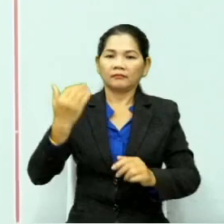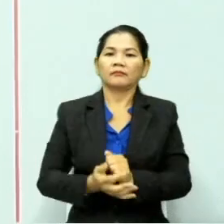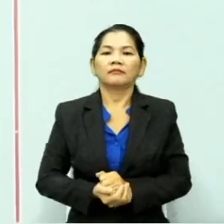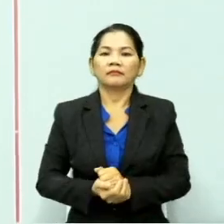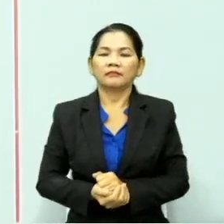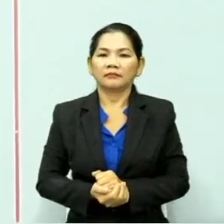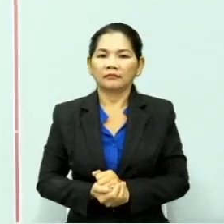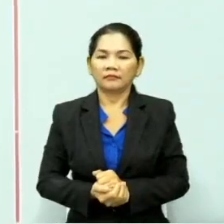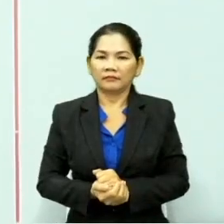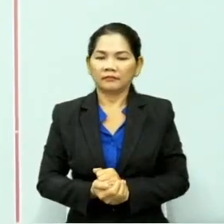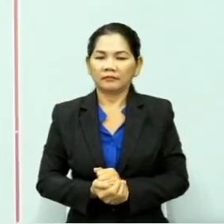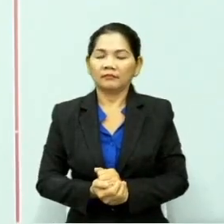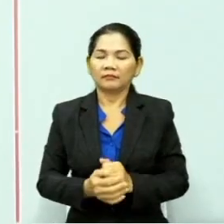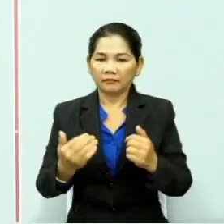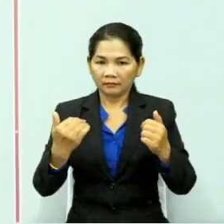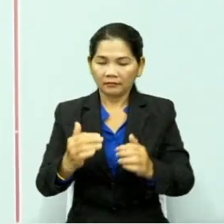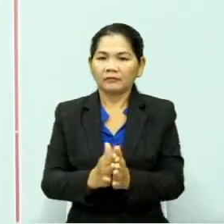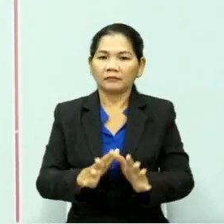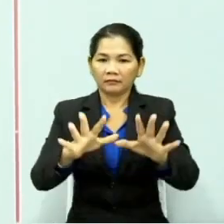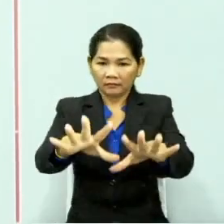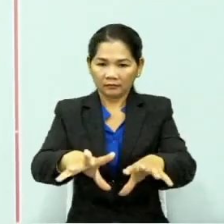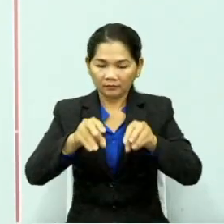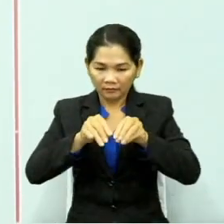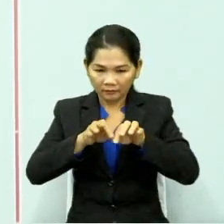rí chnê xạ một